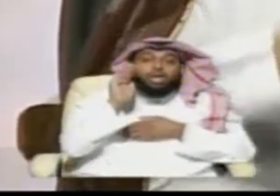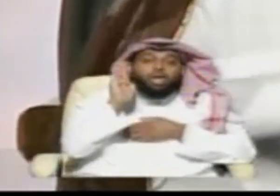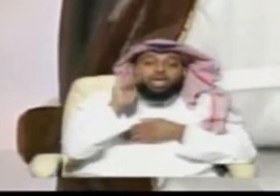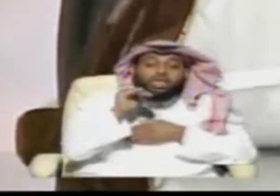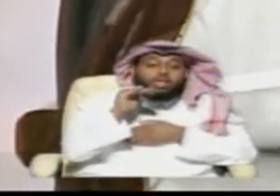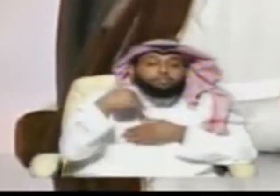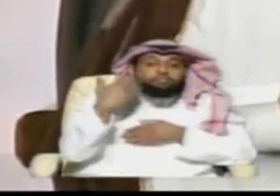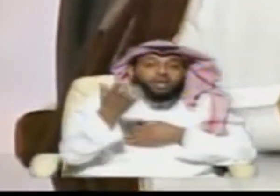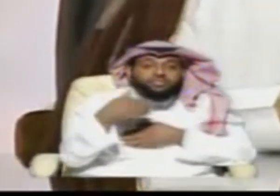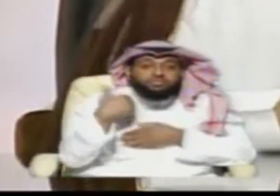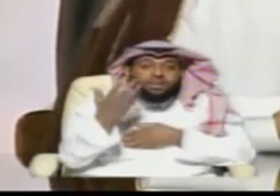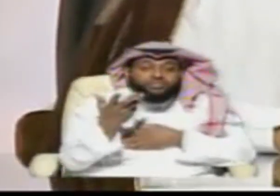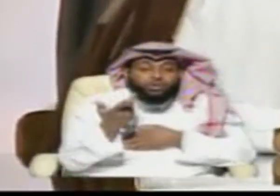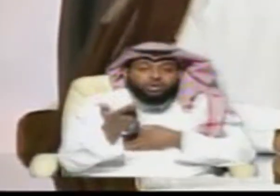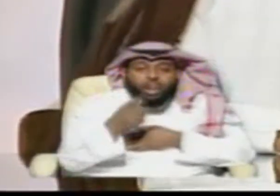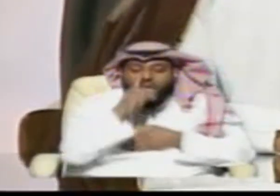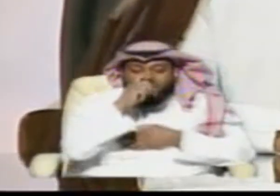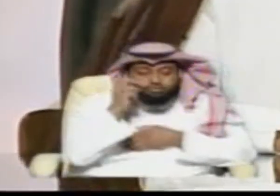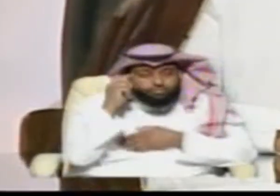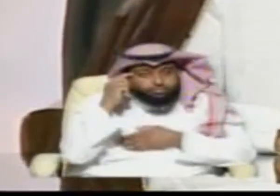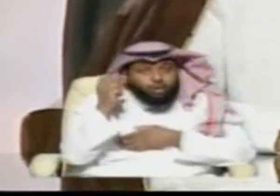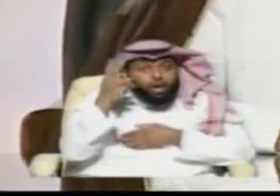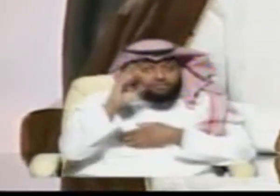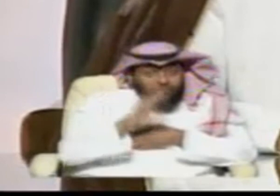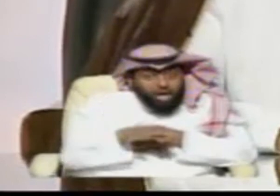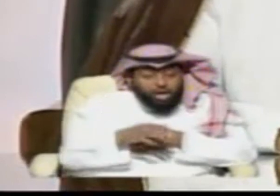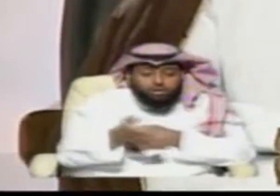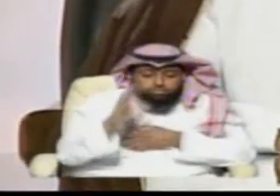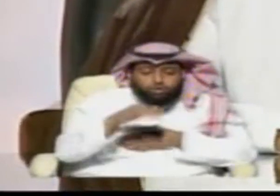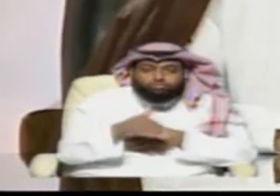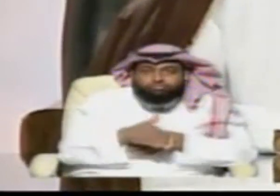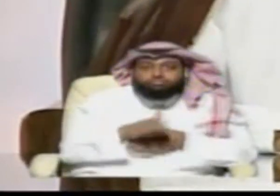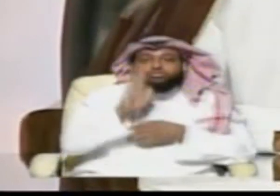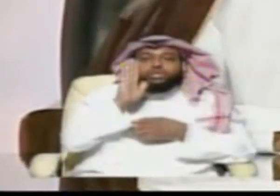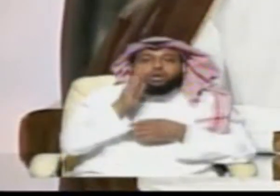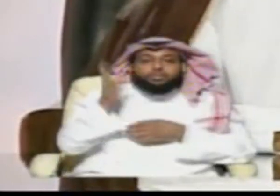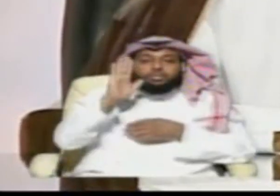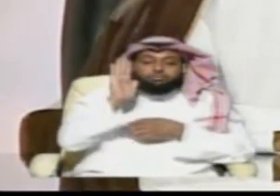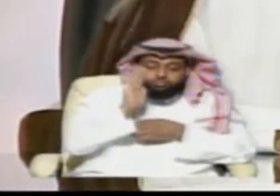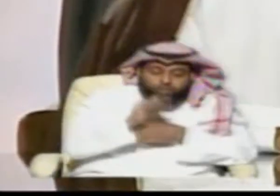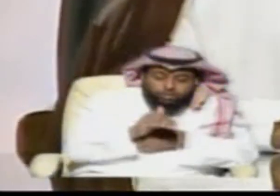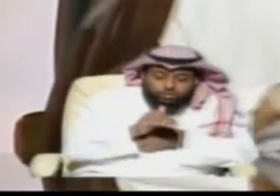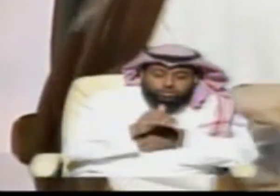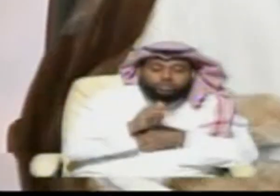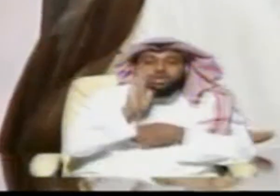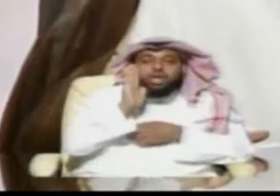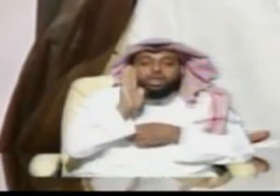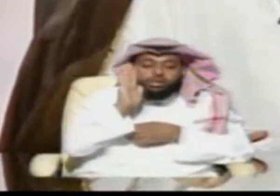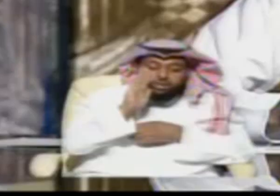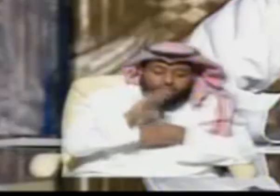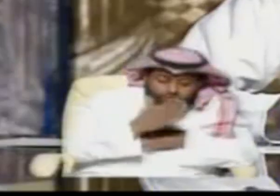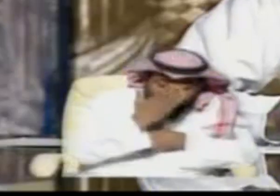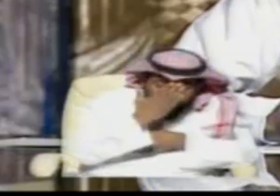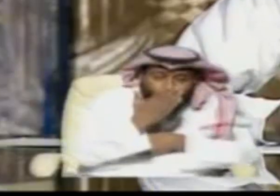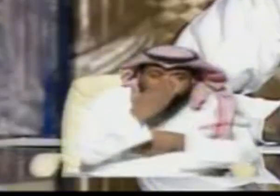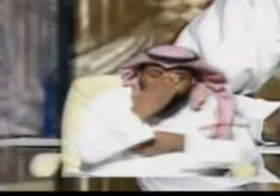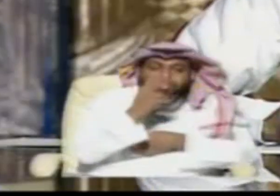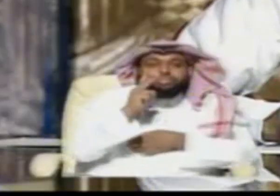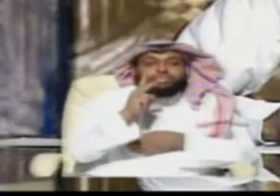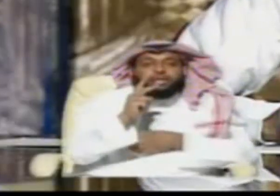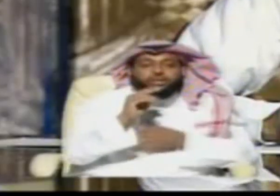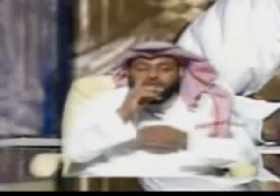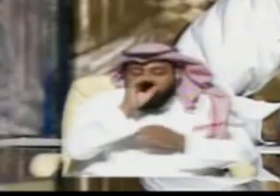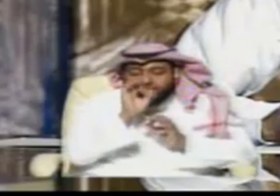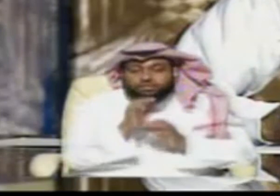بالركوع وبما بعده، وتسجد السهو بعد السلام إذا انقضت صلاتها. بارك الله فيكم. بس ما